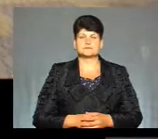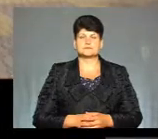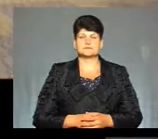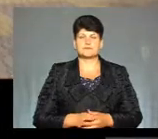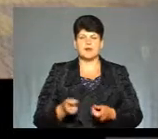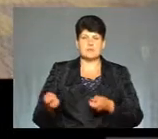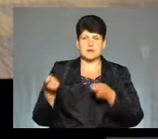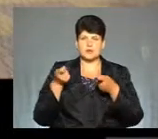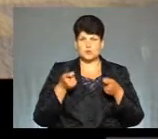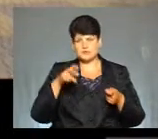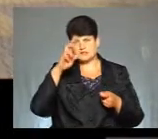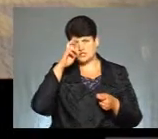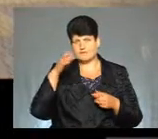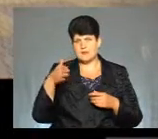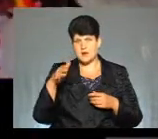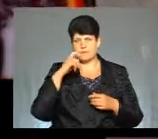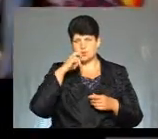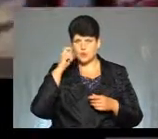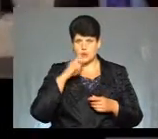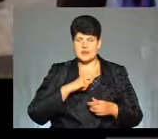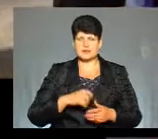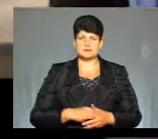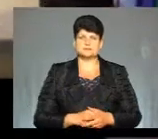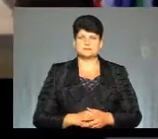Вносять державний прапор України.